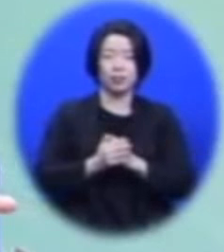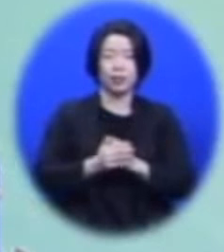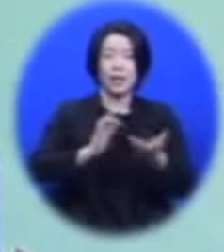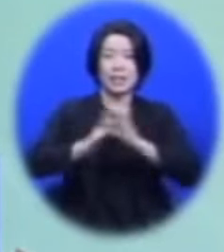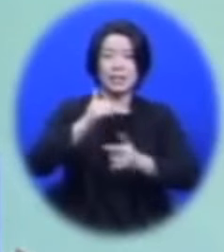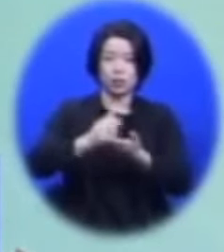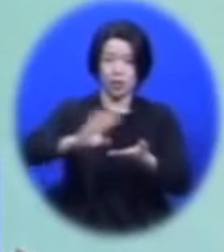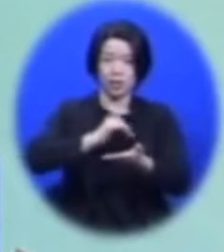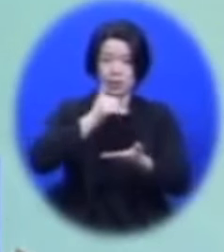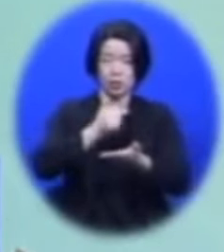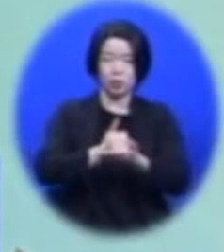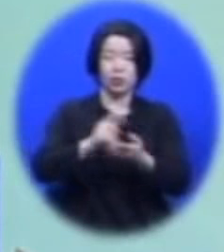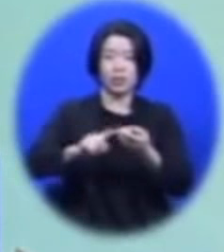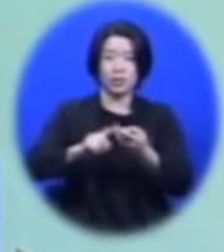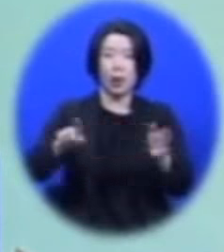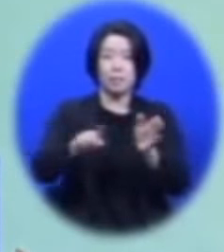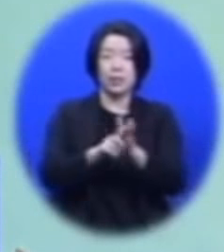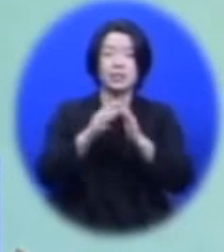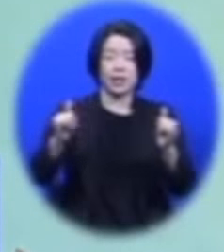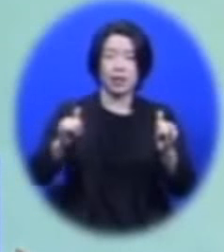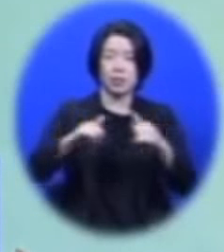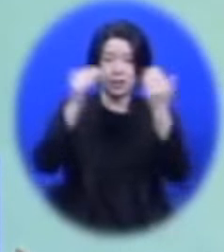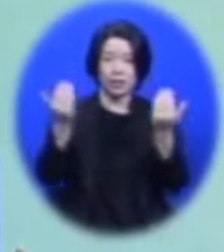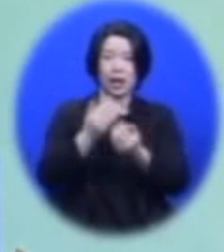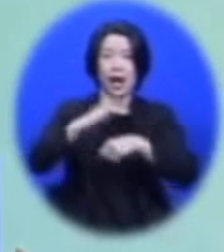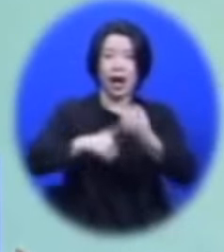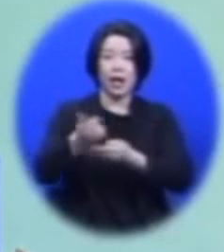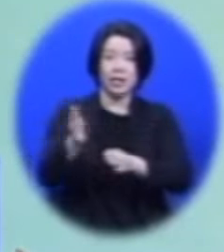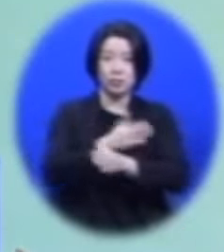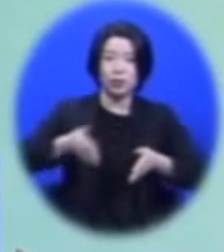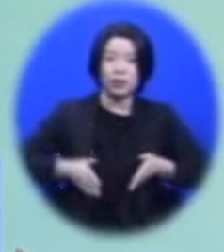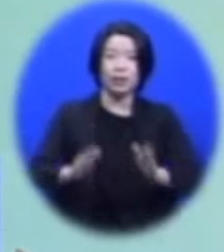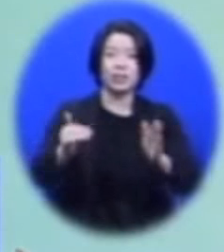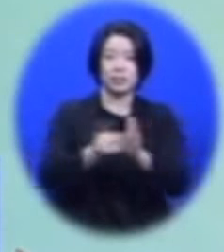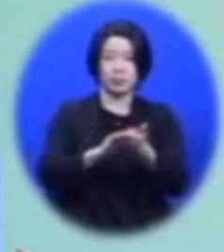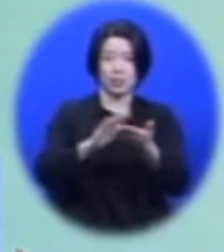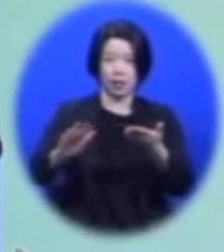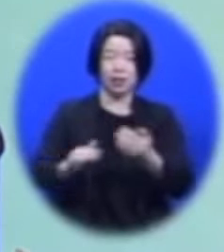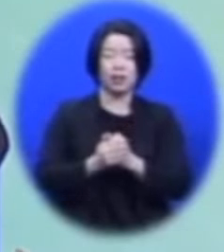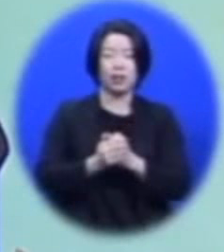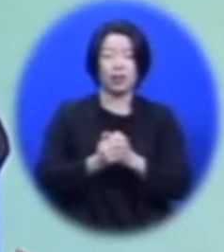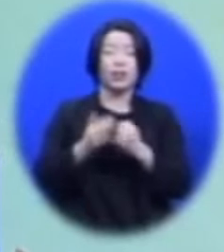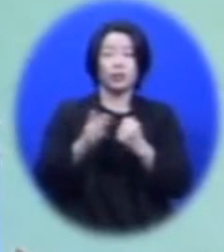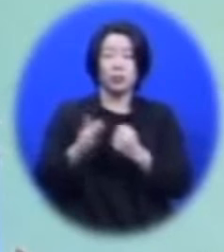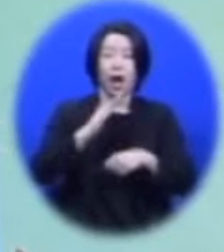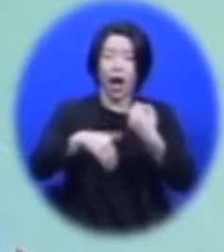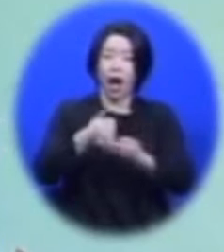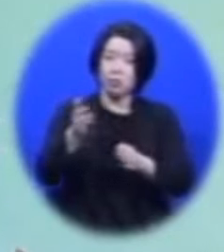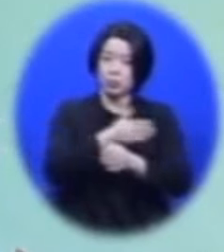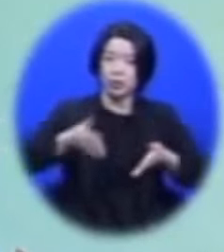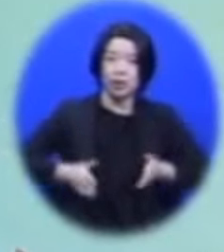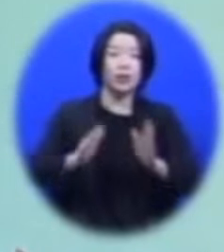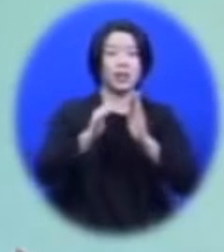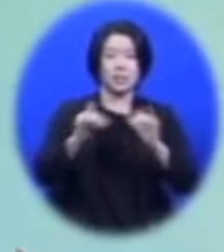예수가 그리스도이심을 믿는 사람은 다 하나님에게서 태어났습니다. 그러니까 하나님에게서부터 태어난